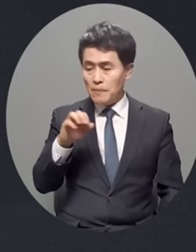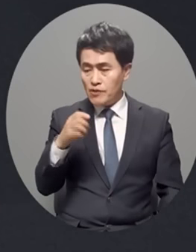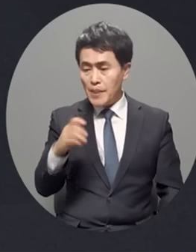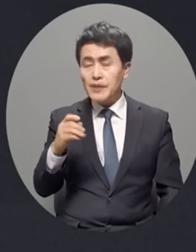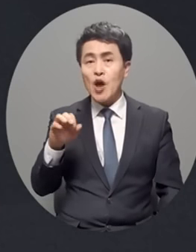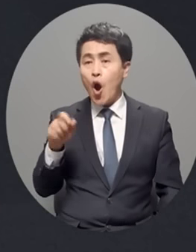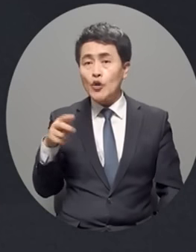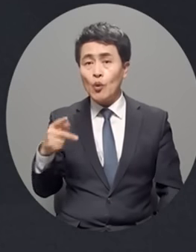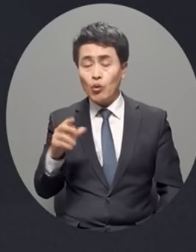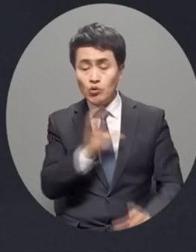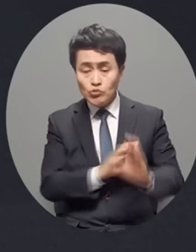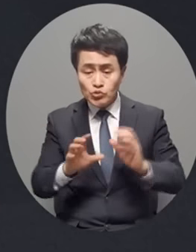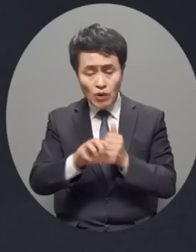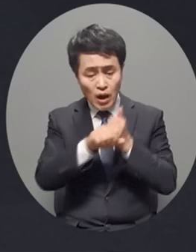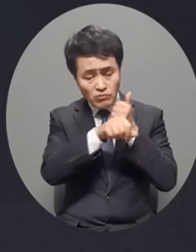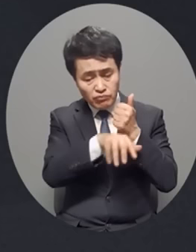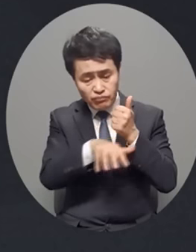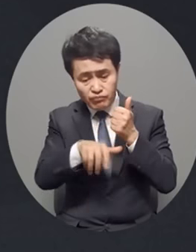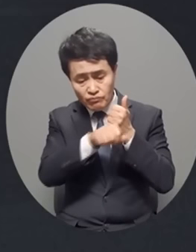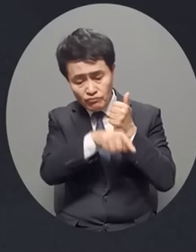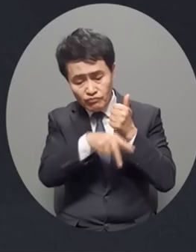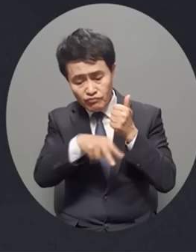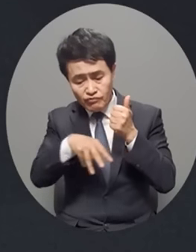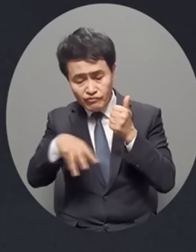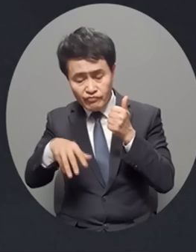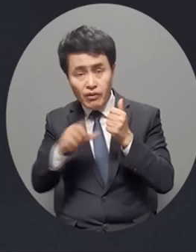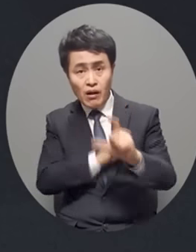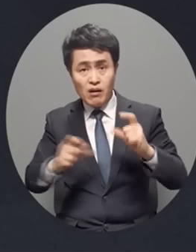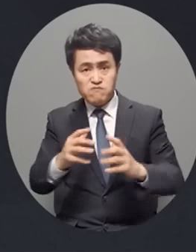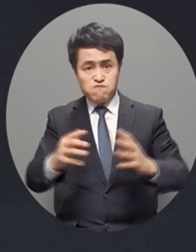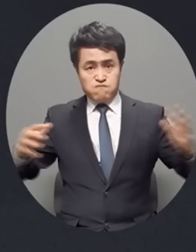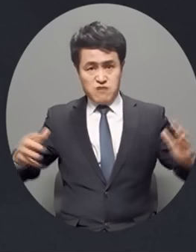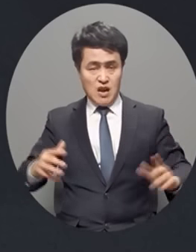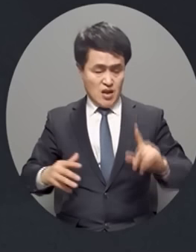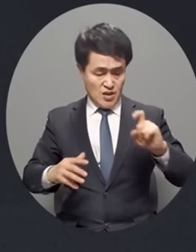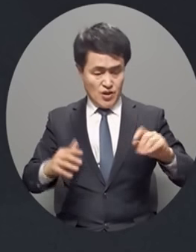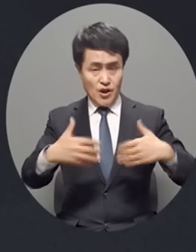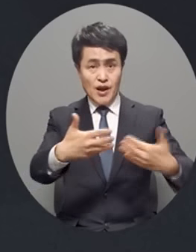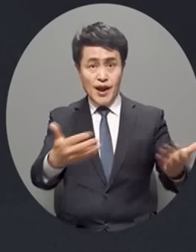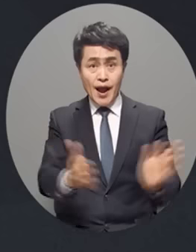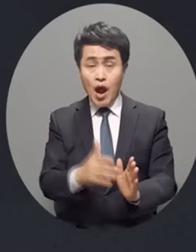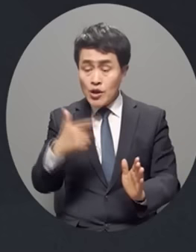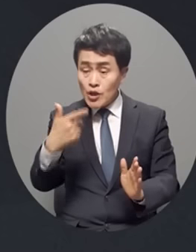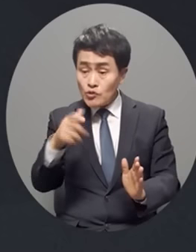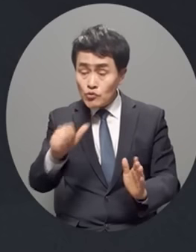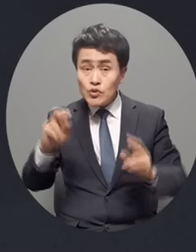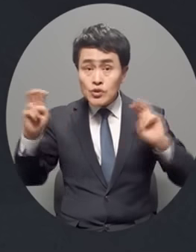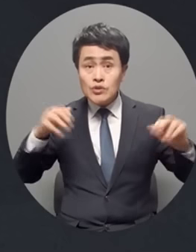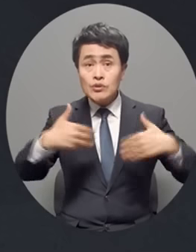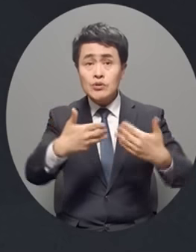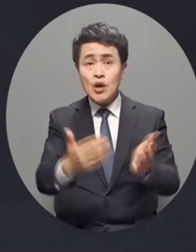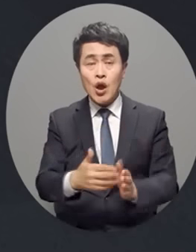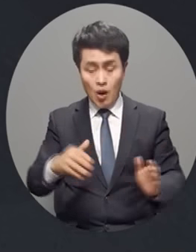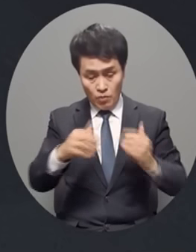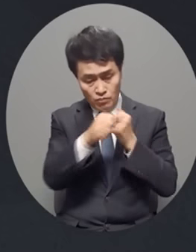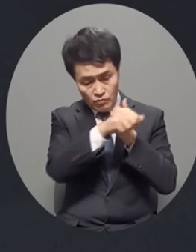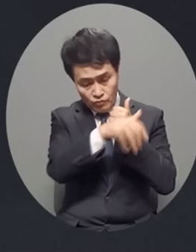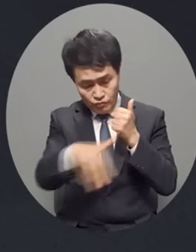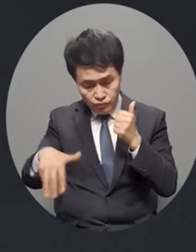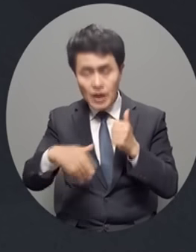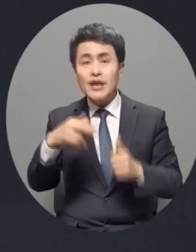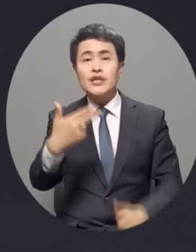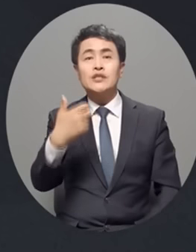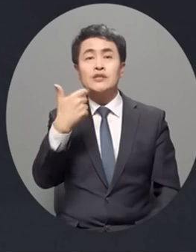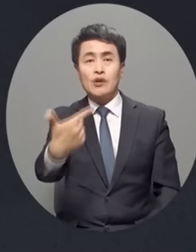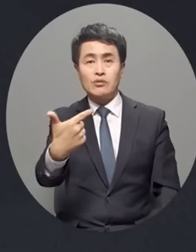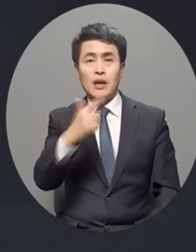추가 인수하며 몸집을 키웠습니다. 이제 11개의 레이블과 65개 기업 등 계열사만